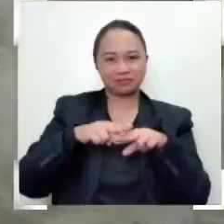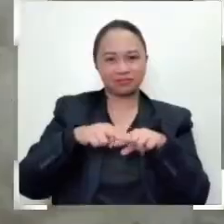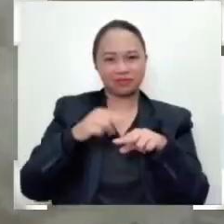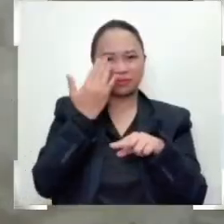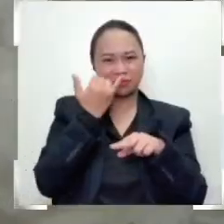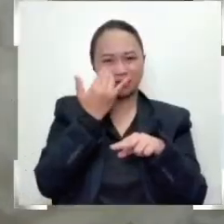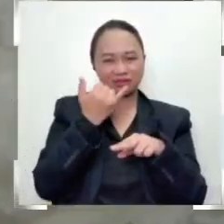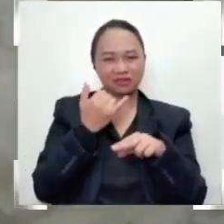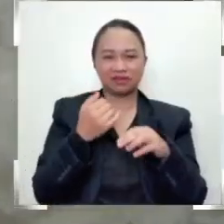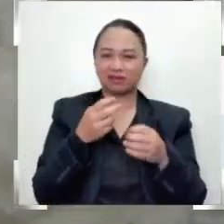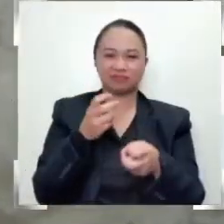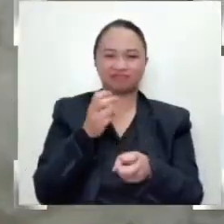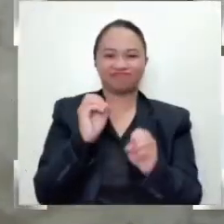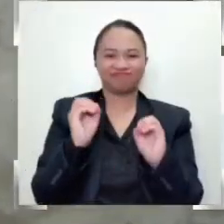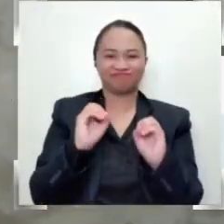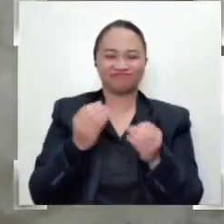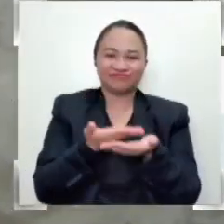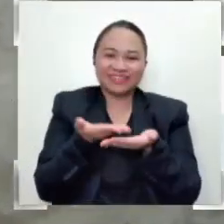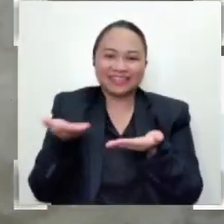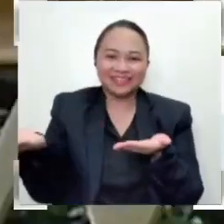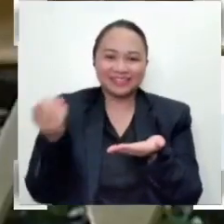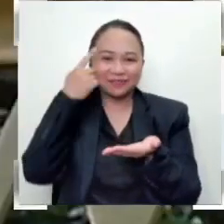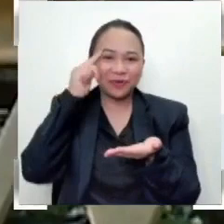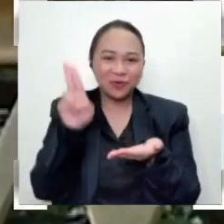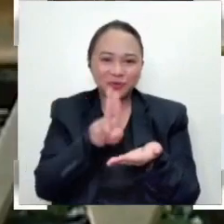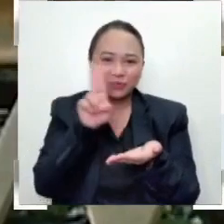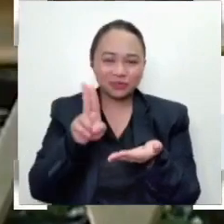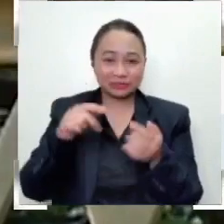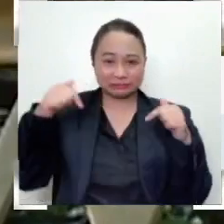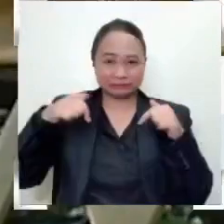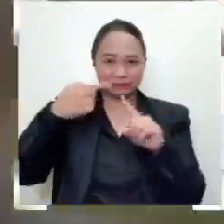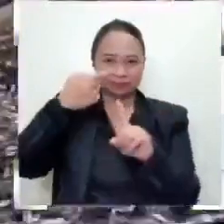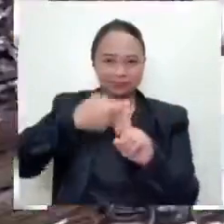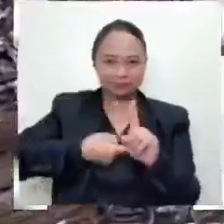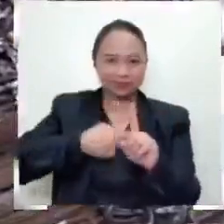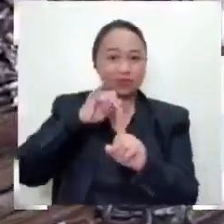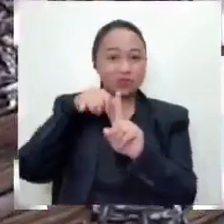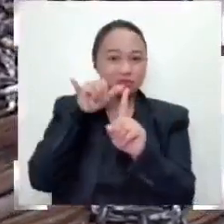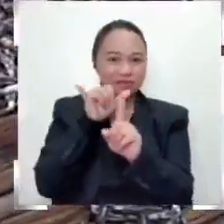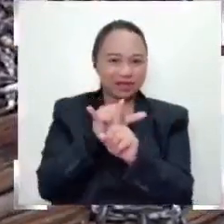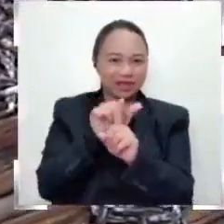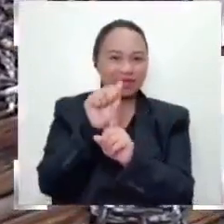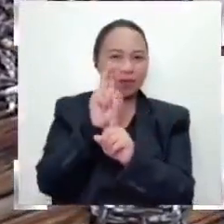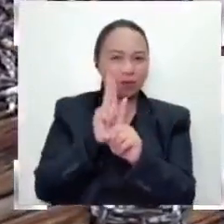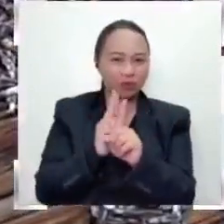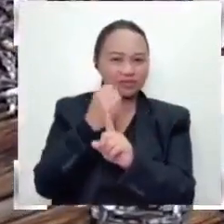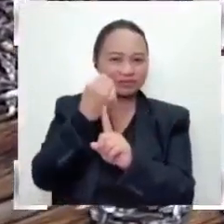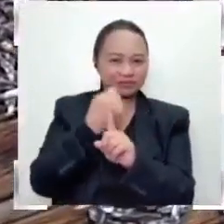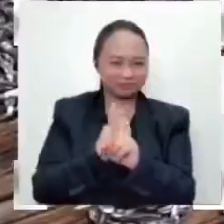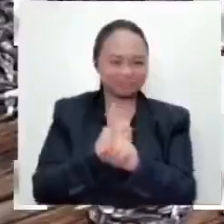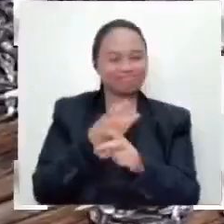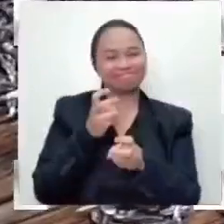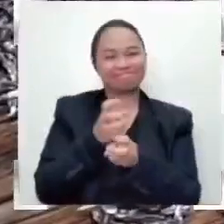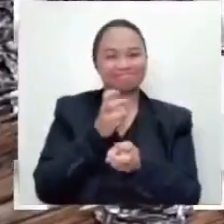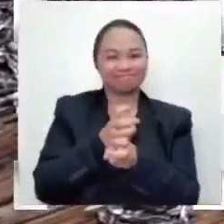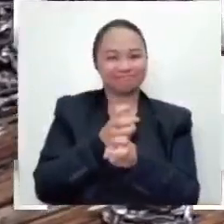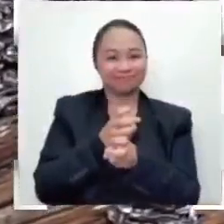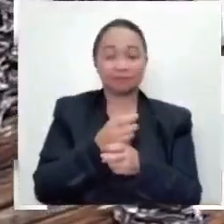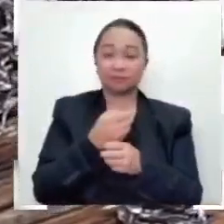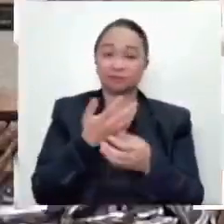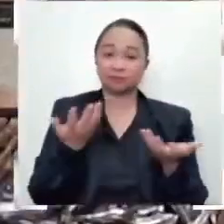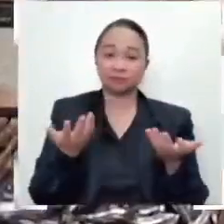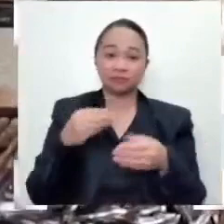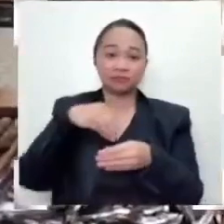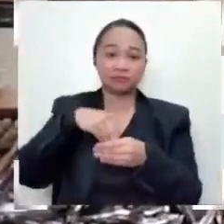eh. Mga ganitong buwan talaga, yung July, August, September. Sa Sorsogon, apektado rin ang taas presyo